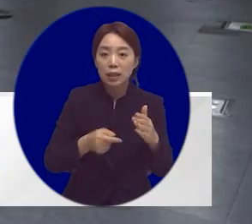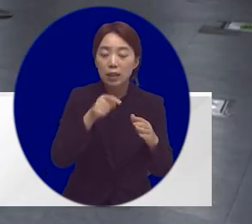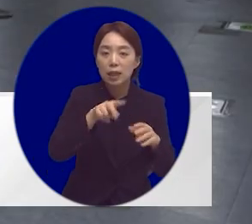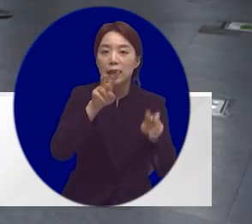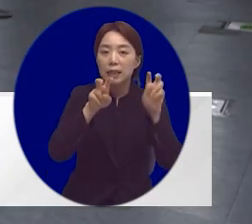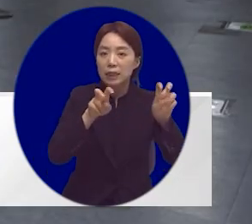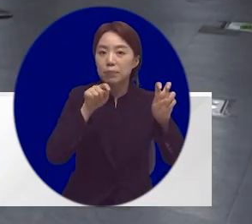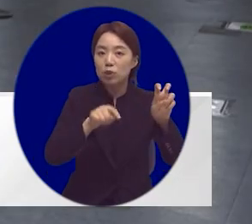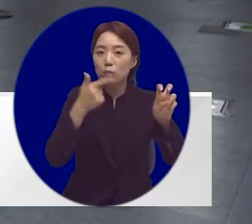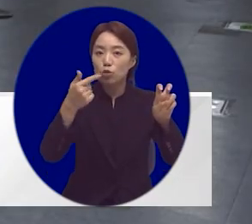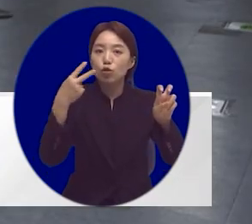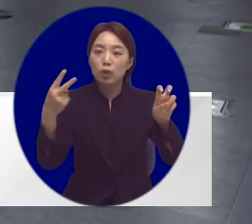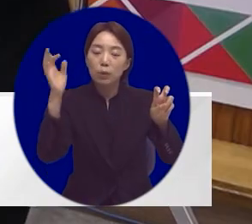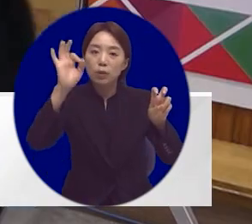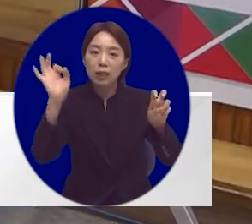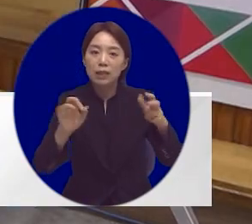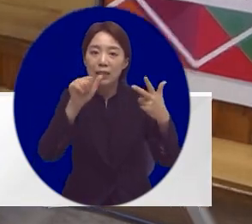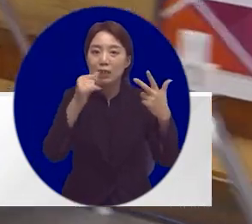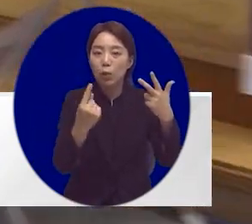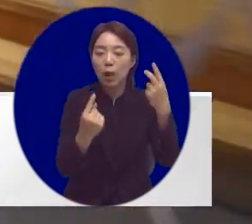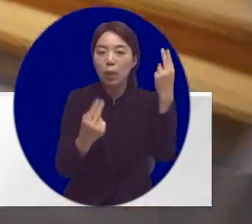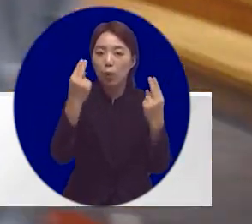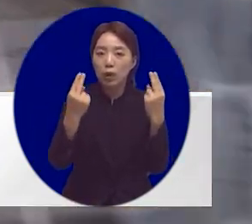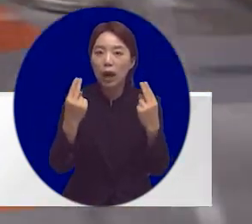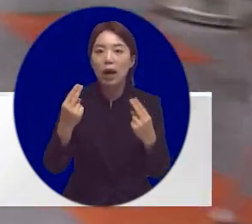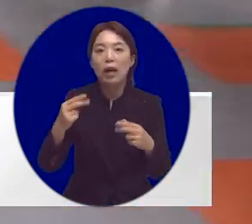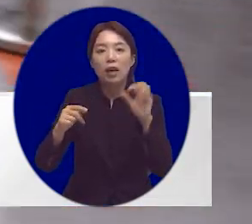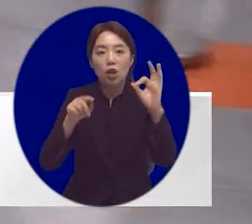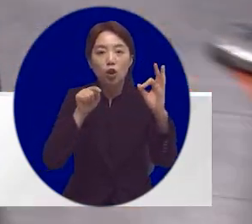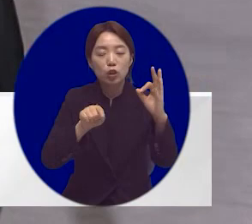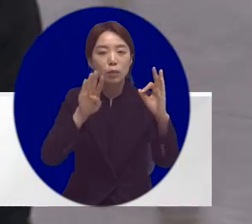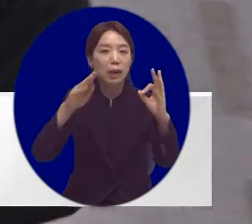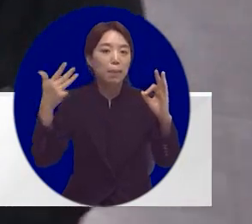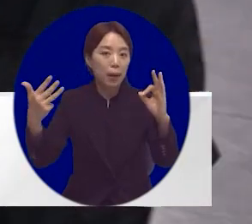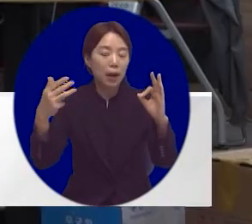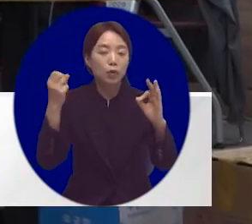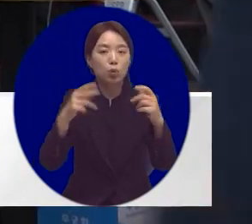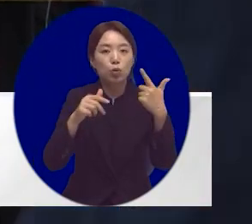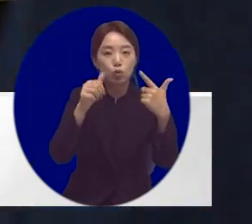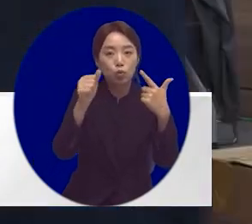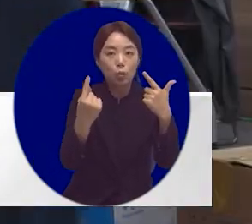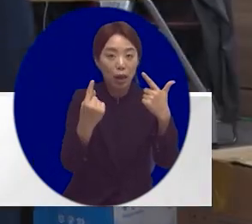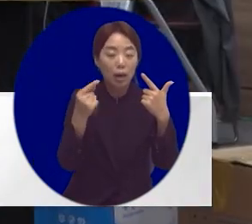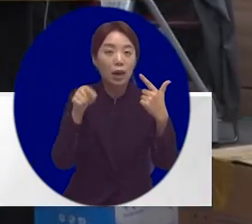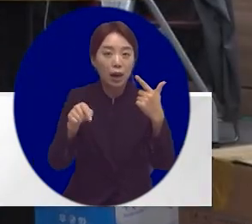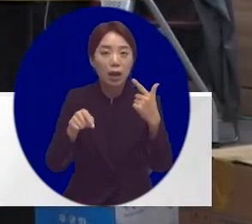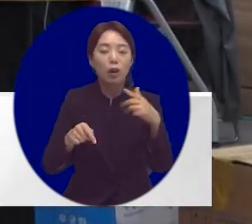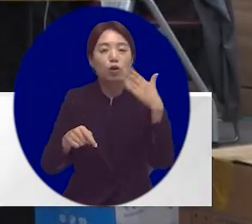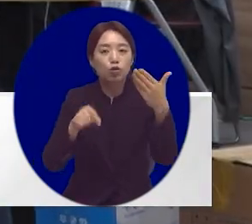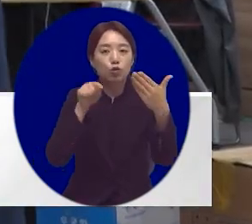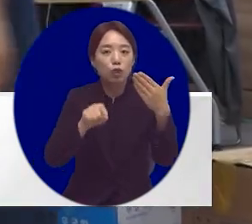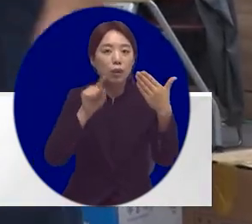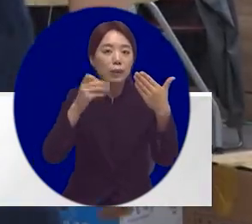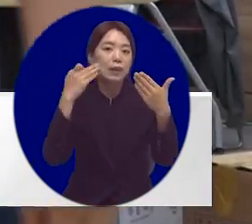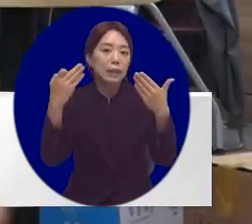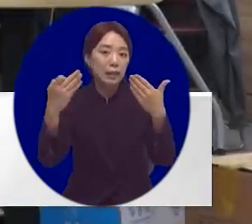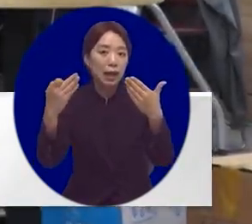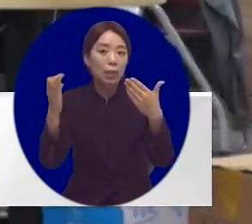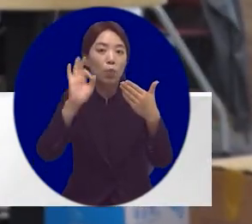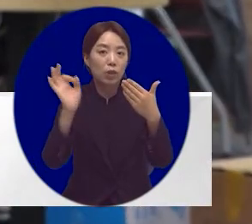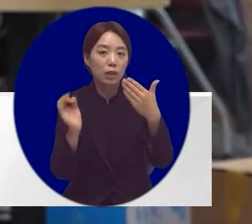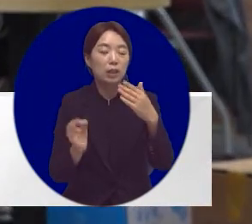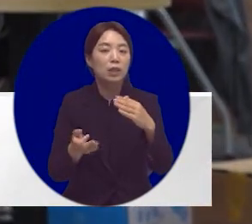사전투표율은 20.62%로 제7회 지방선거보다 0.48%, 제6회 지방선거보다